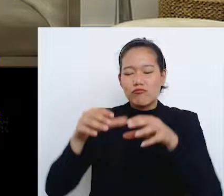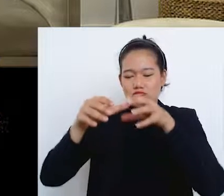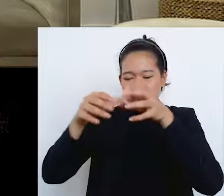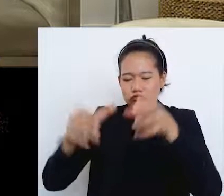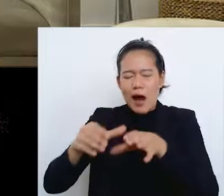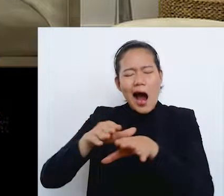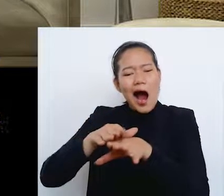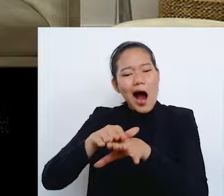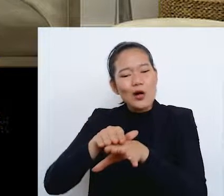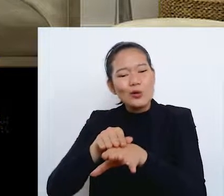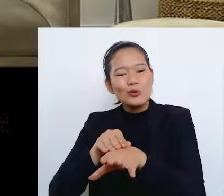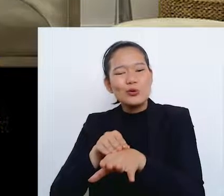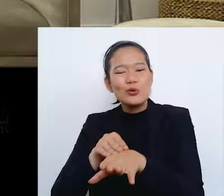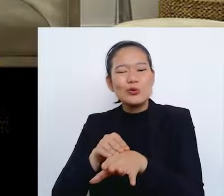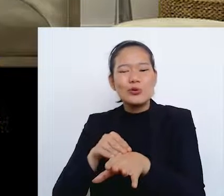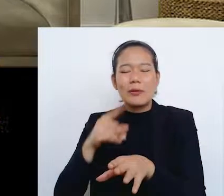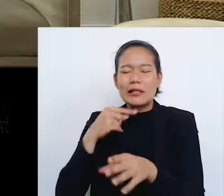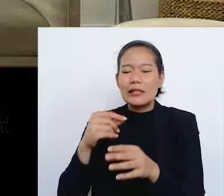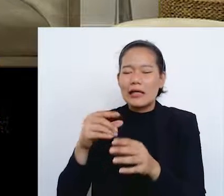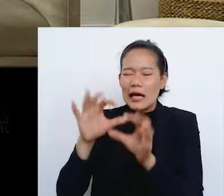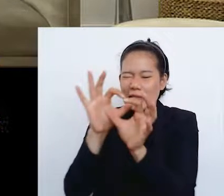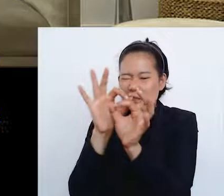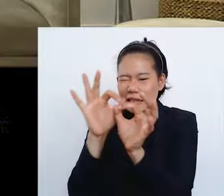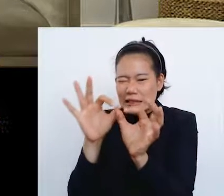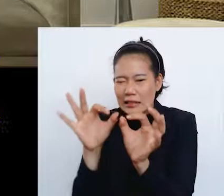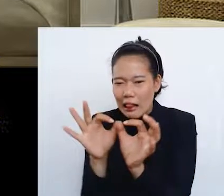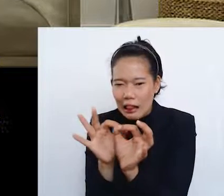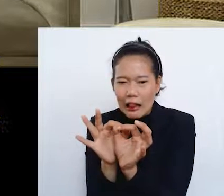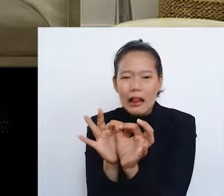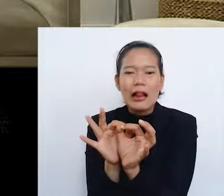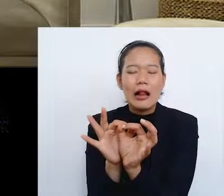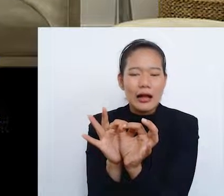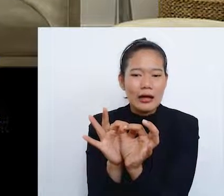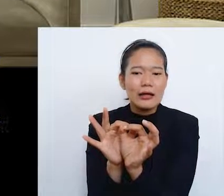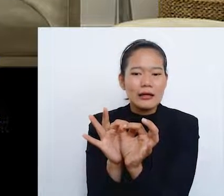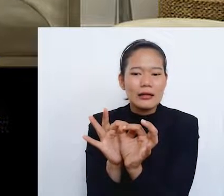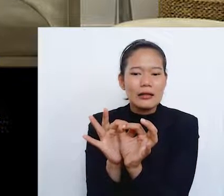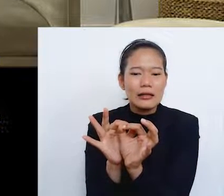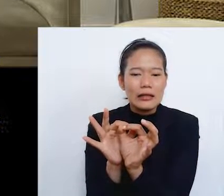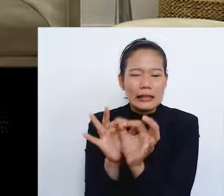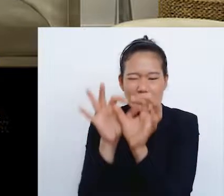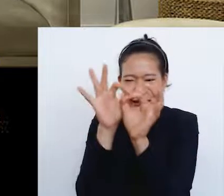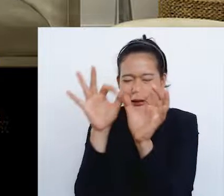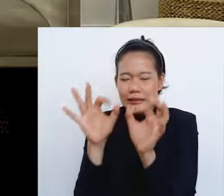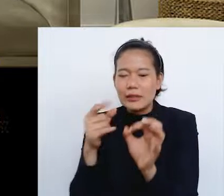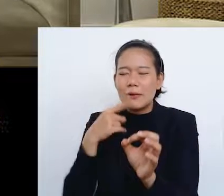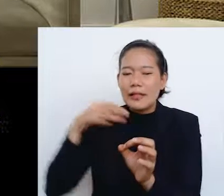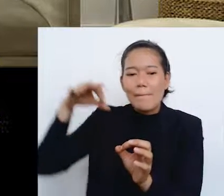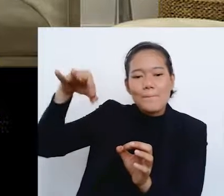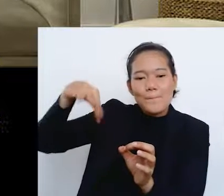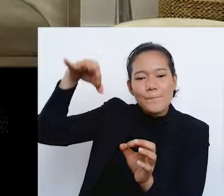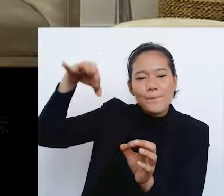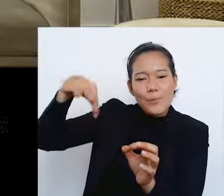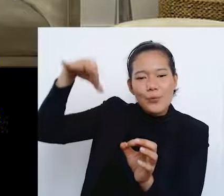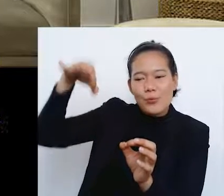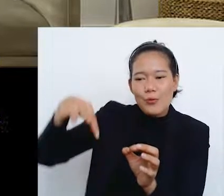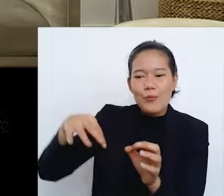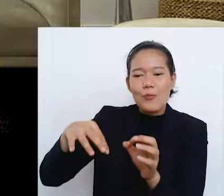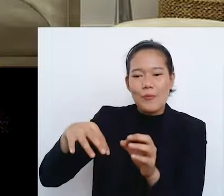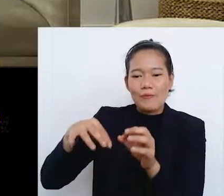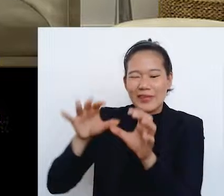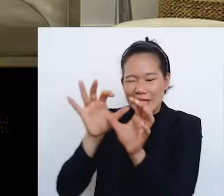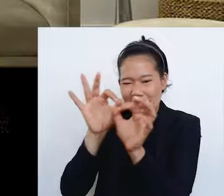halus. Dia seperti embun beku dan besaran rotinya tentu dia sangat kecil.